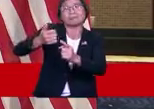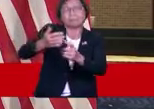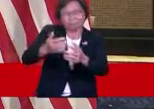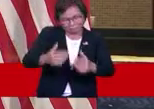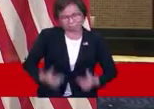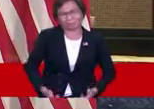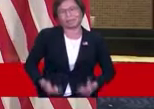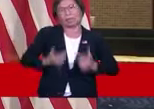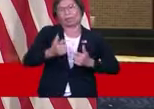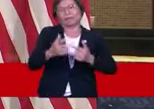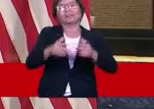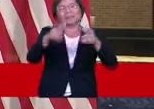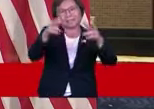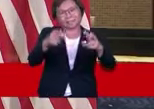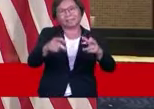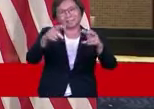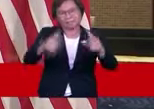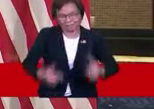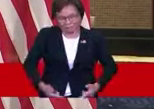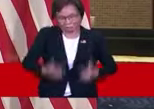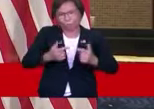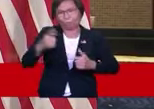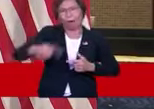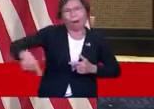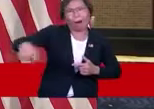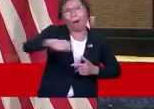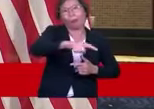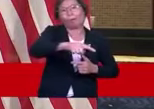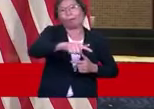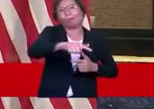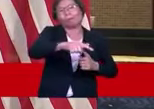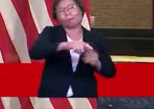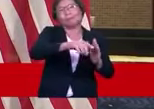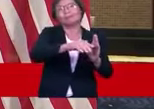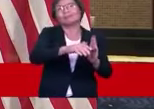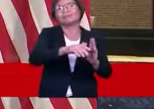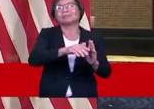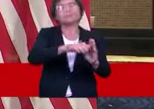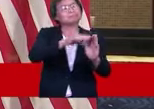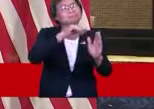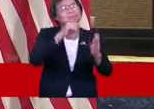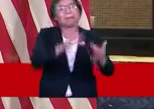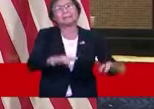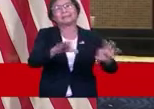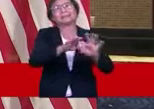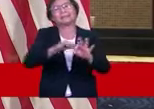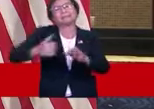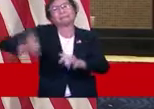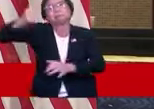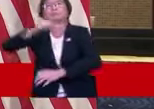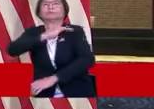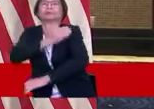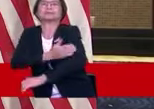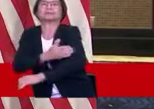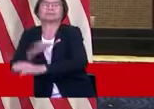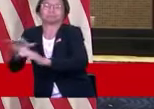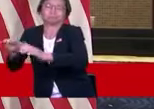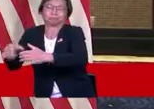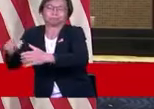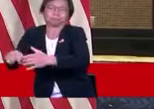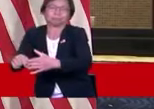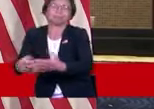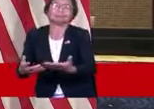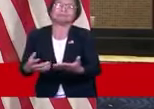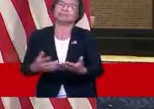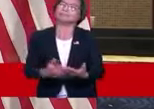kehidupan sederas tadi Khan hai hai hai bagi saya apa yang melakui ini